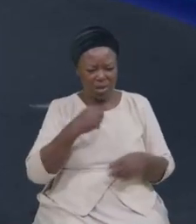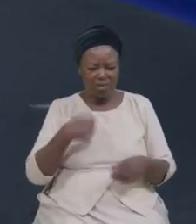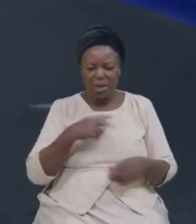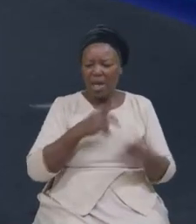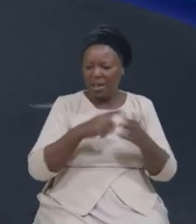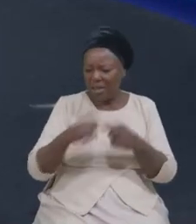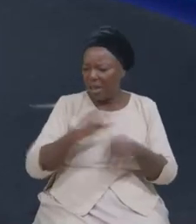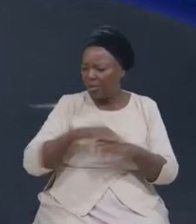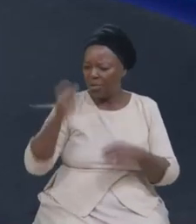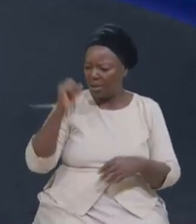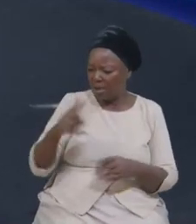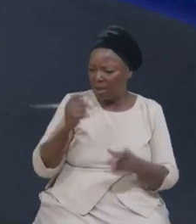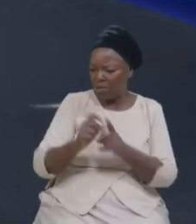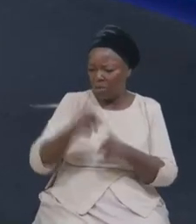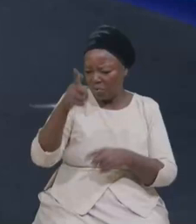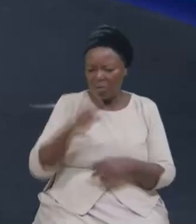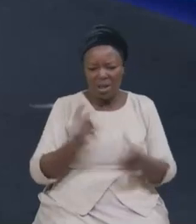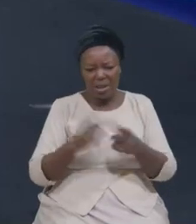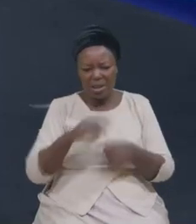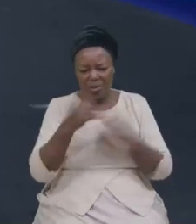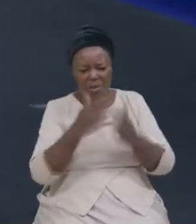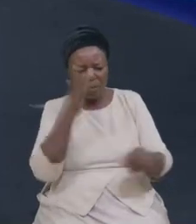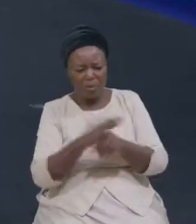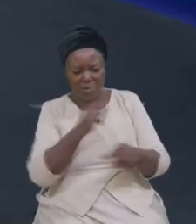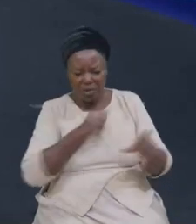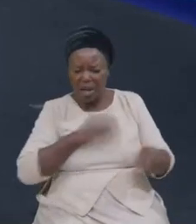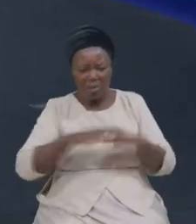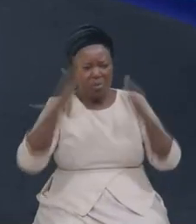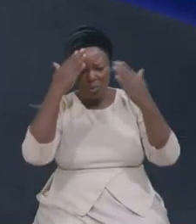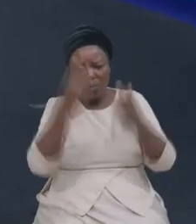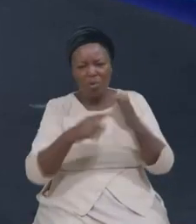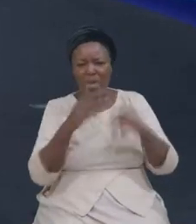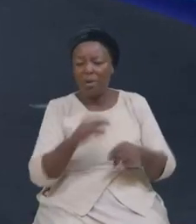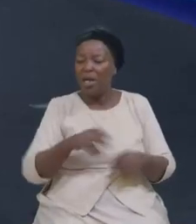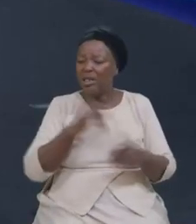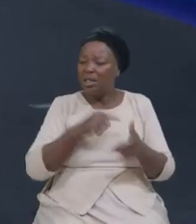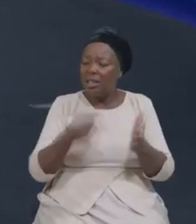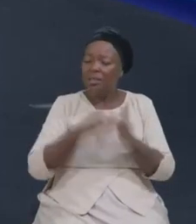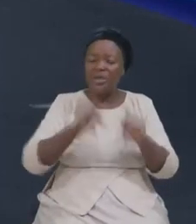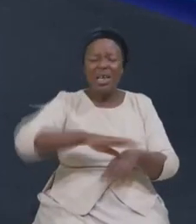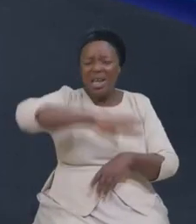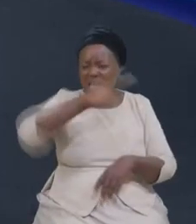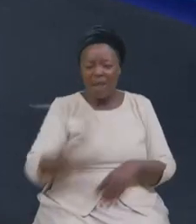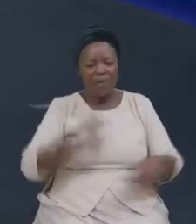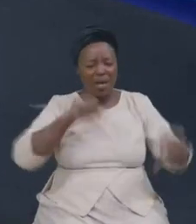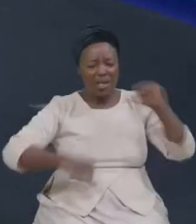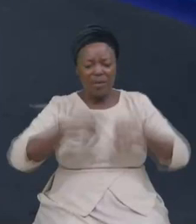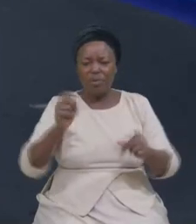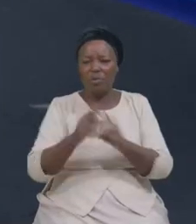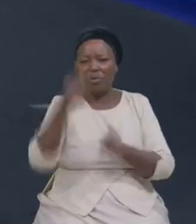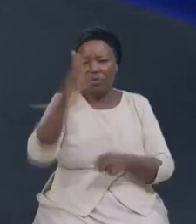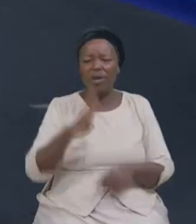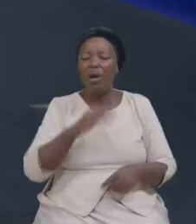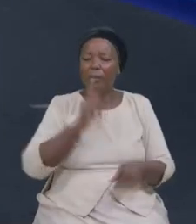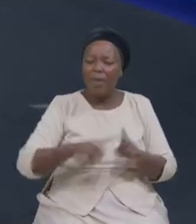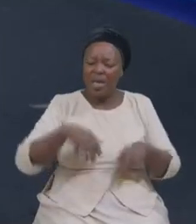est l'avenir, et il ne sait même rien. Il doute. Il y a des gens qui doutent comme ça. Les problèmes, les pressions de la